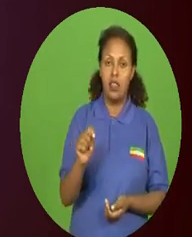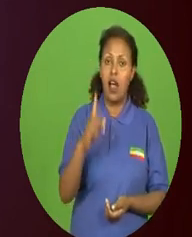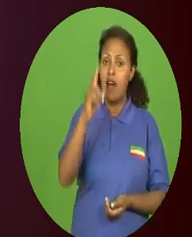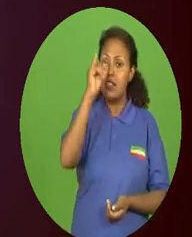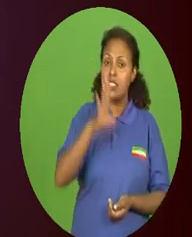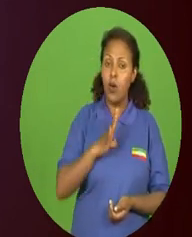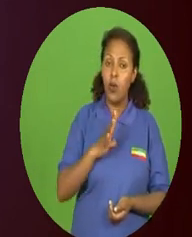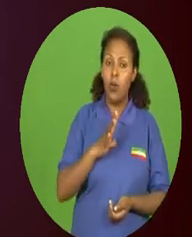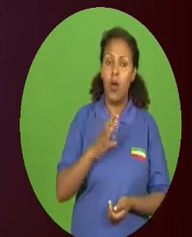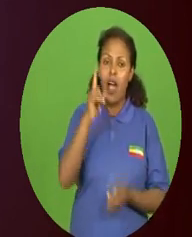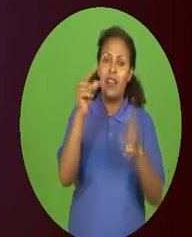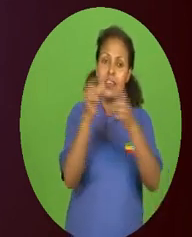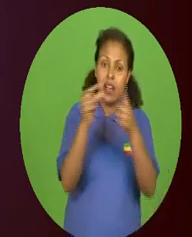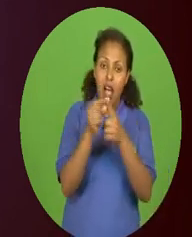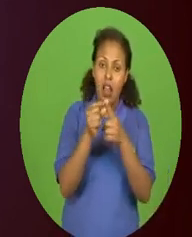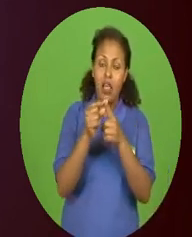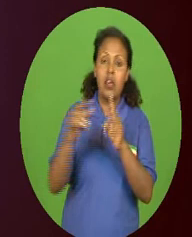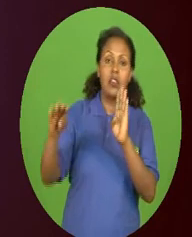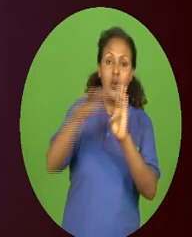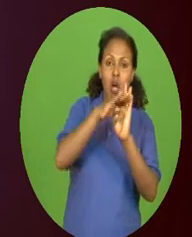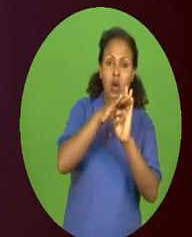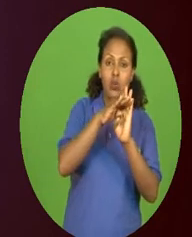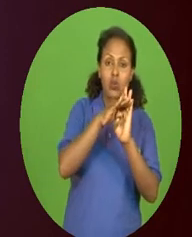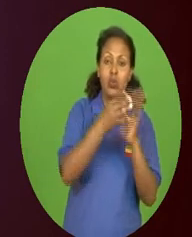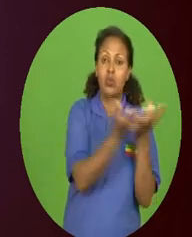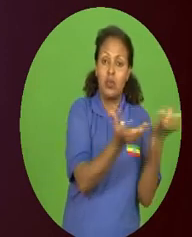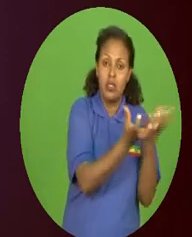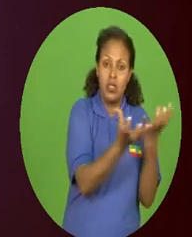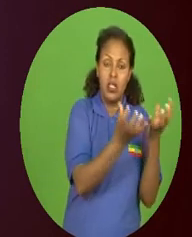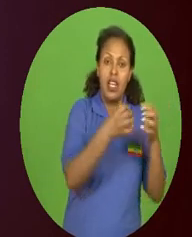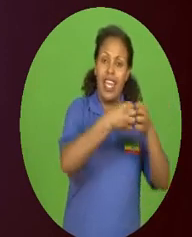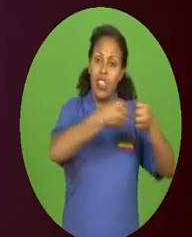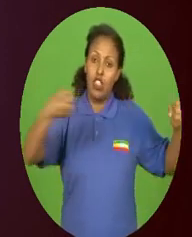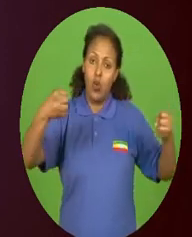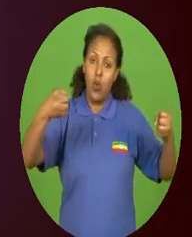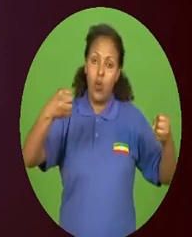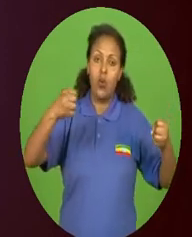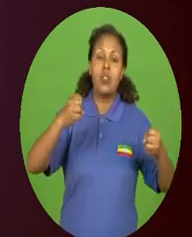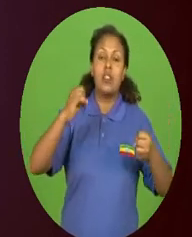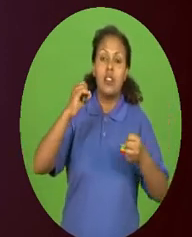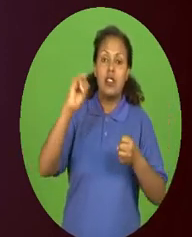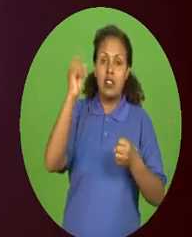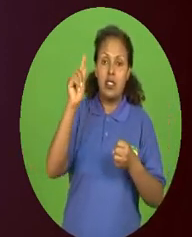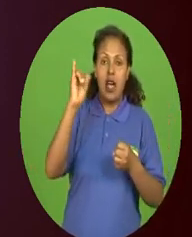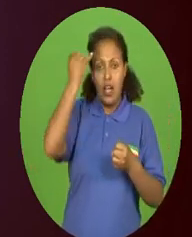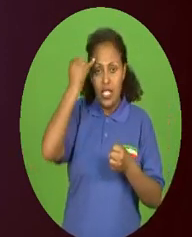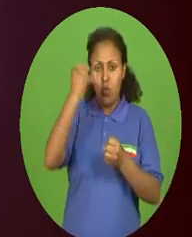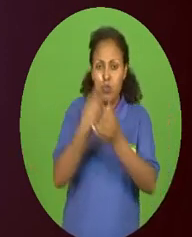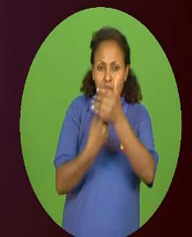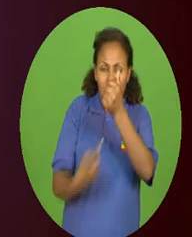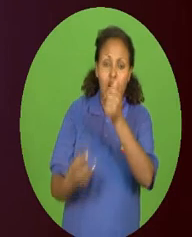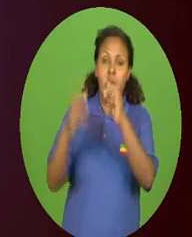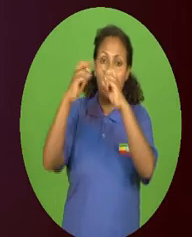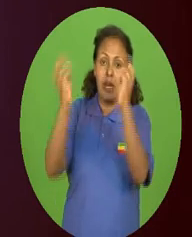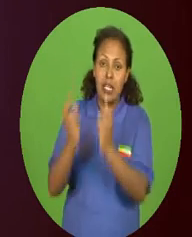ረቂቅነት። አንድ ሰው አንድን ቃል ከወካዩ ግዑዝ ነገር ሁኔታ ነጥሎ ጽንሰ